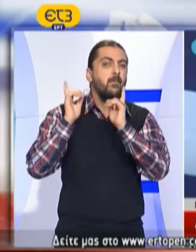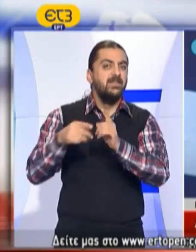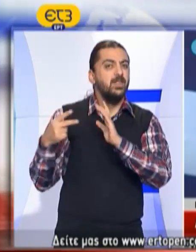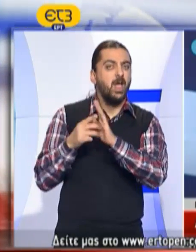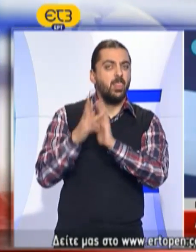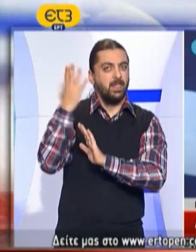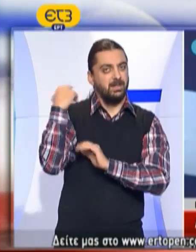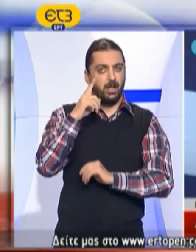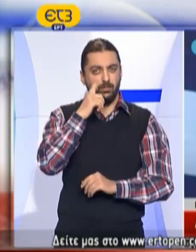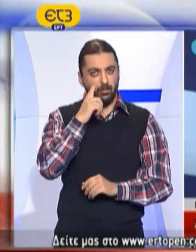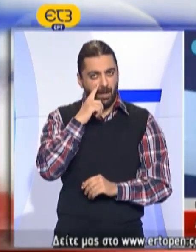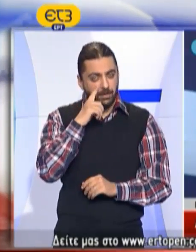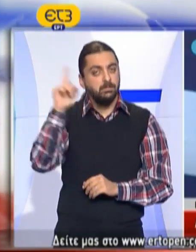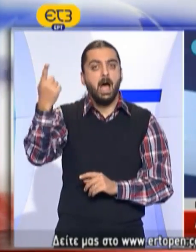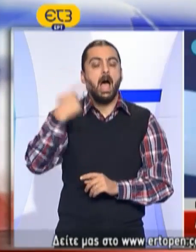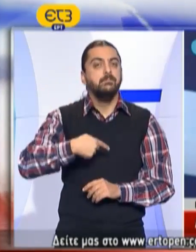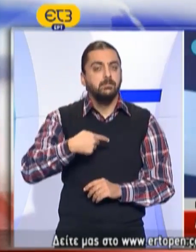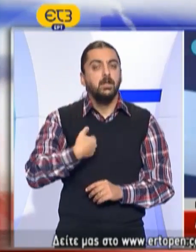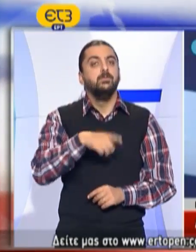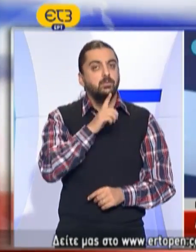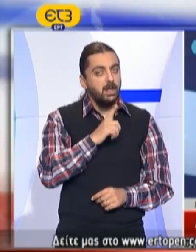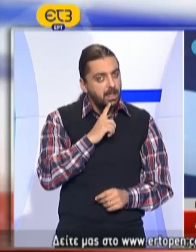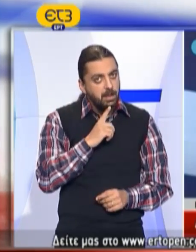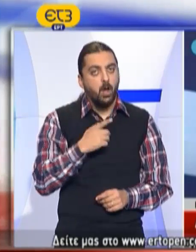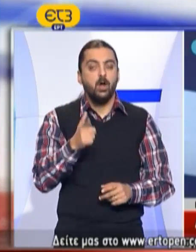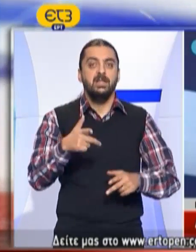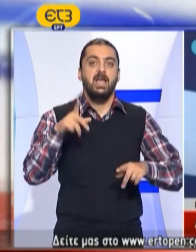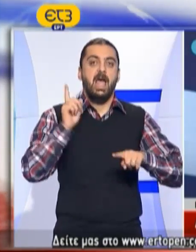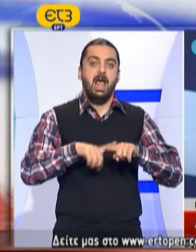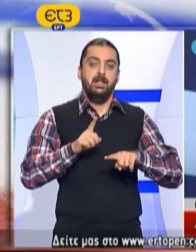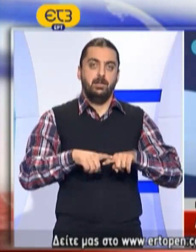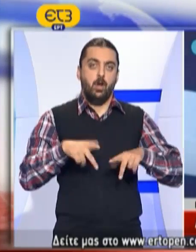την έμπρακτη συμβολή των εταίρων μας στην ελάφρυνση του δημόσιου χρέους.